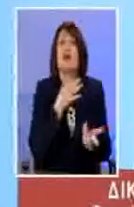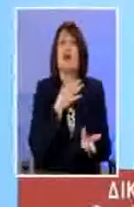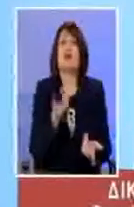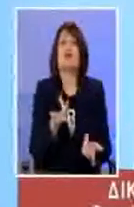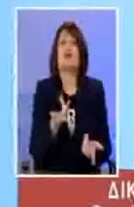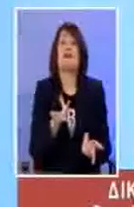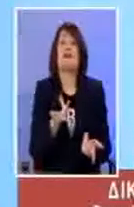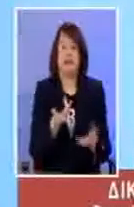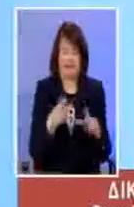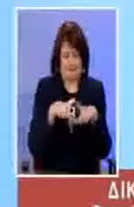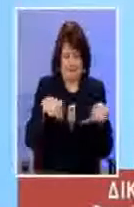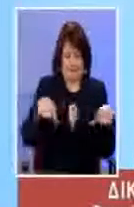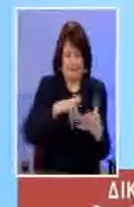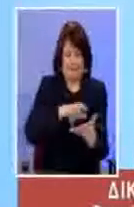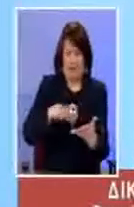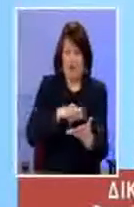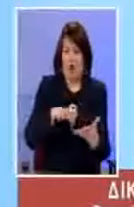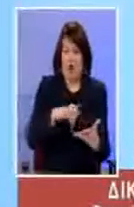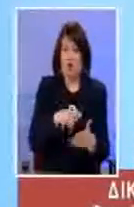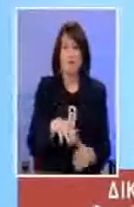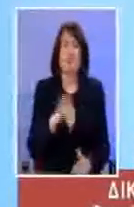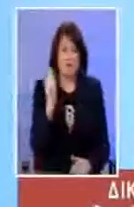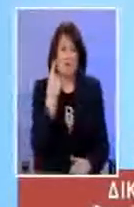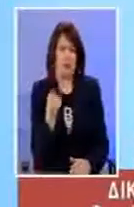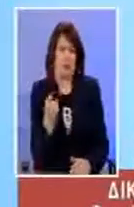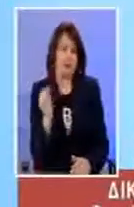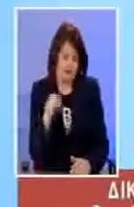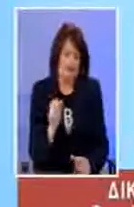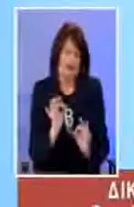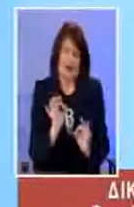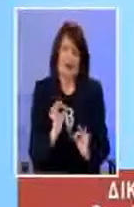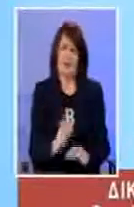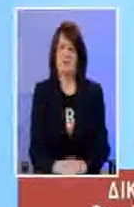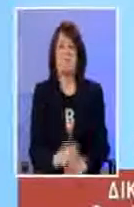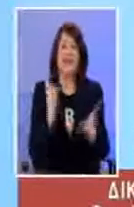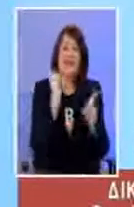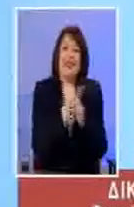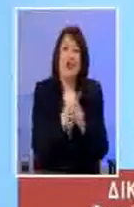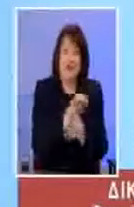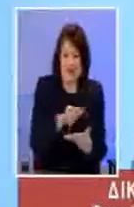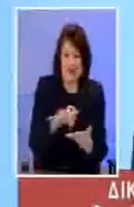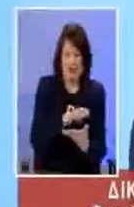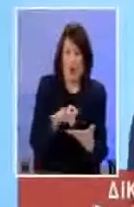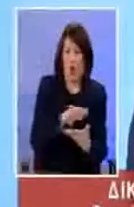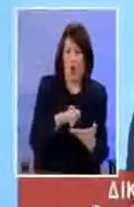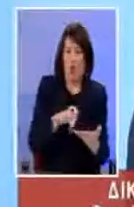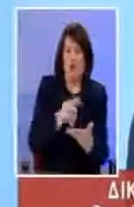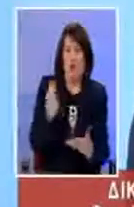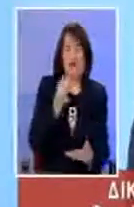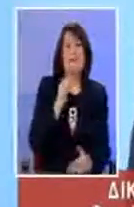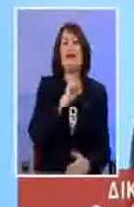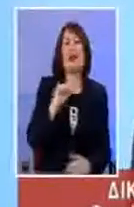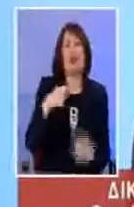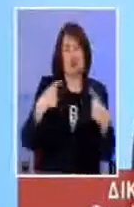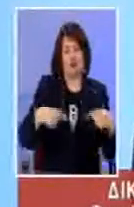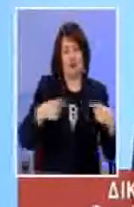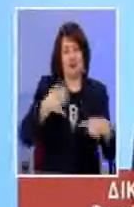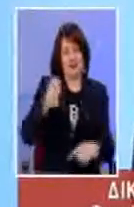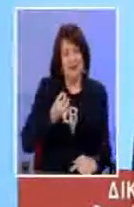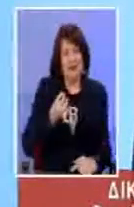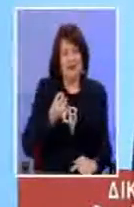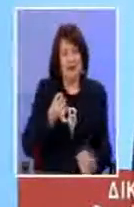Τα πληκτρολόγια αναφέρεται. Αυτό αν δεν είναι όπως πρέπει για σας. Βεβαίως. Τα πληκτρολόγια που αναφέρεται προηγουμένως, ανέφερε ο φίλος μου ο Στέλιος. Όταν